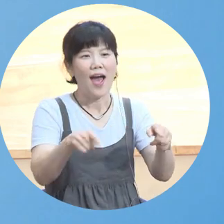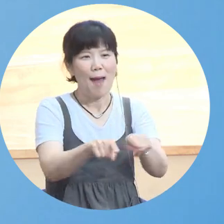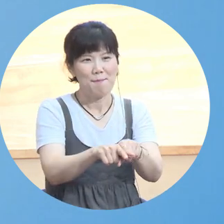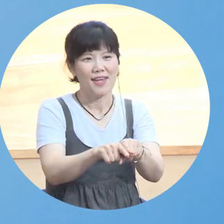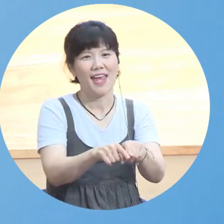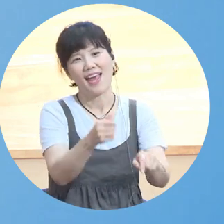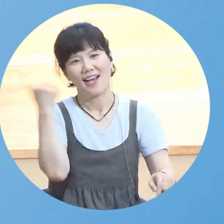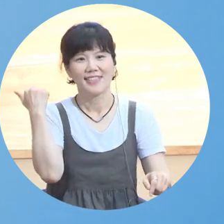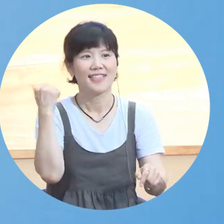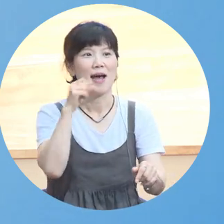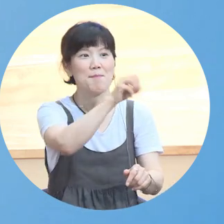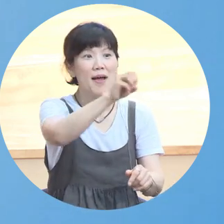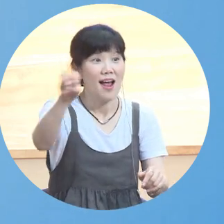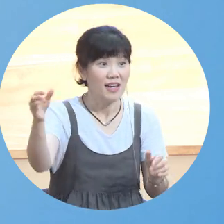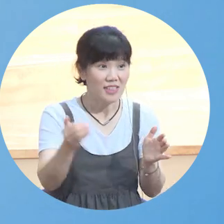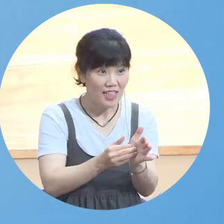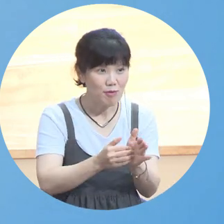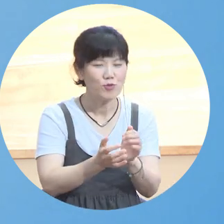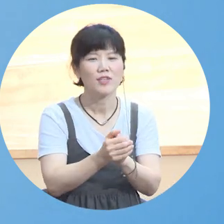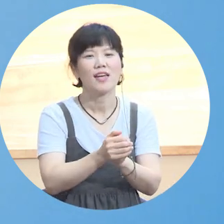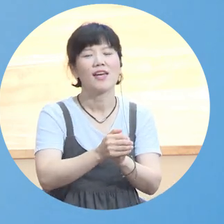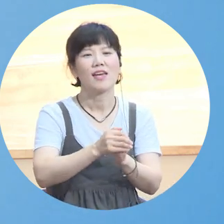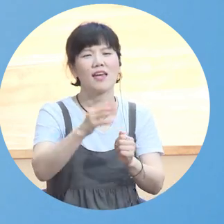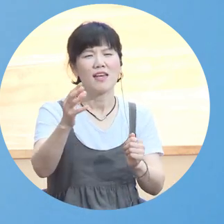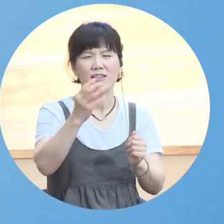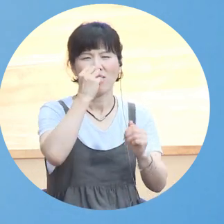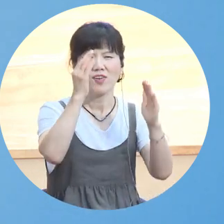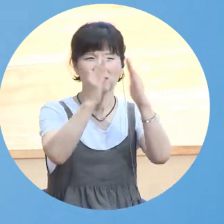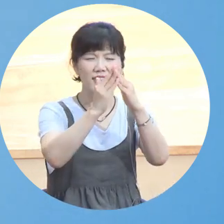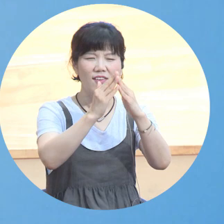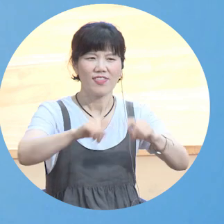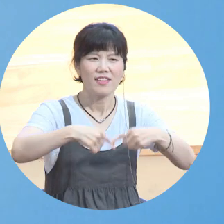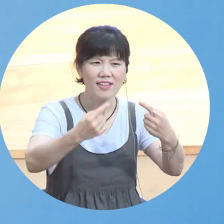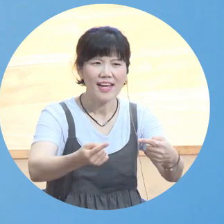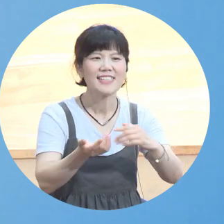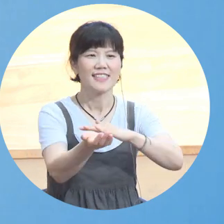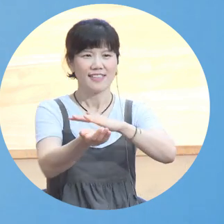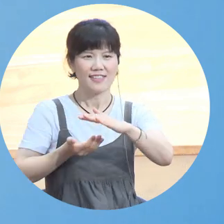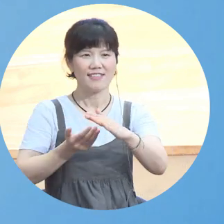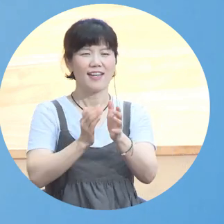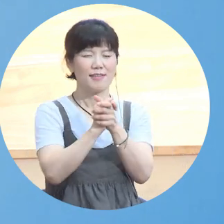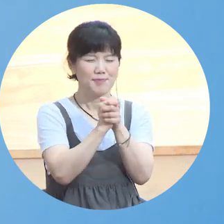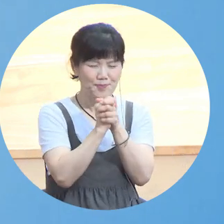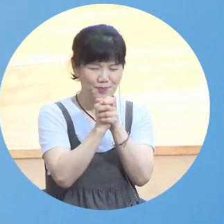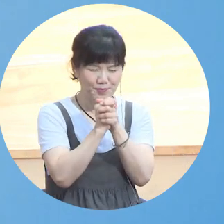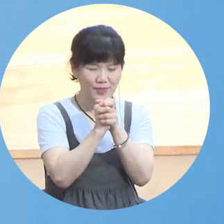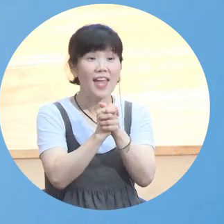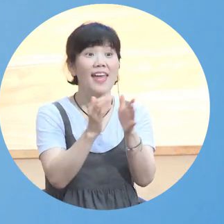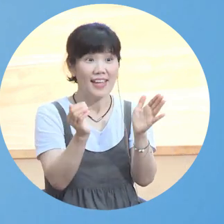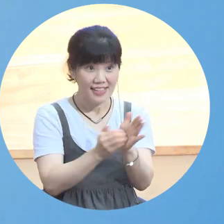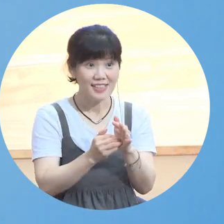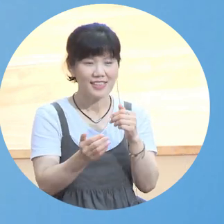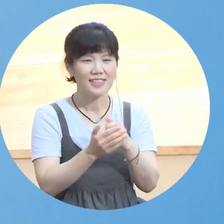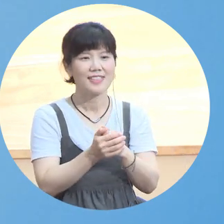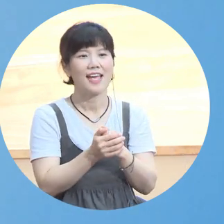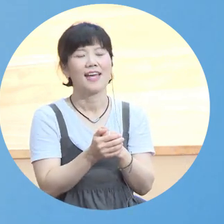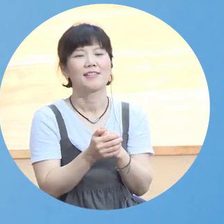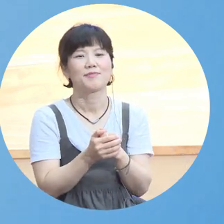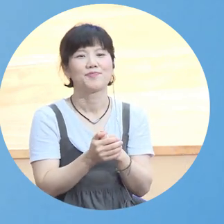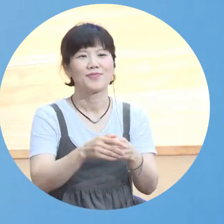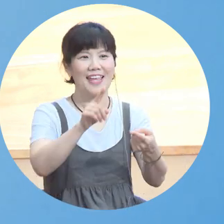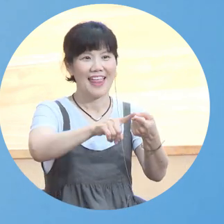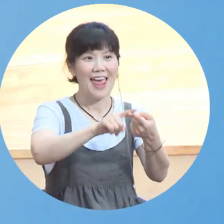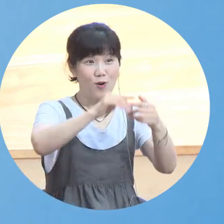성전 입당을 앞두고 이번 죄 로 꼽히기도 하죠 그렇게 좀 했어요 자 기록으로 남겨진 것을 그대로 옮겨 드리겠습니다